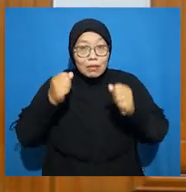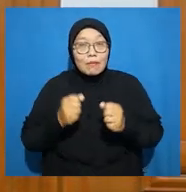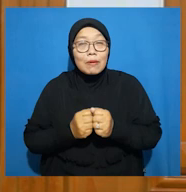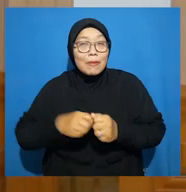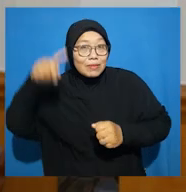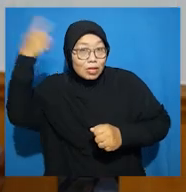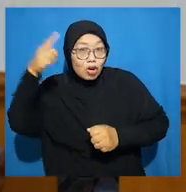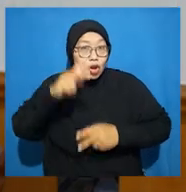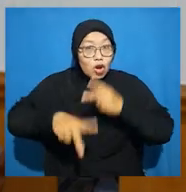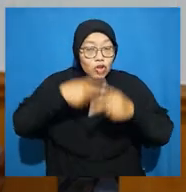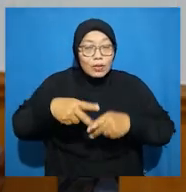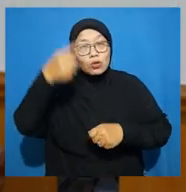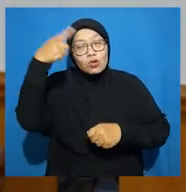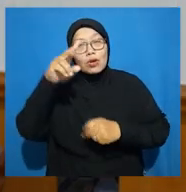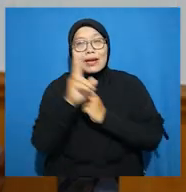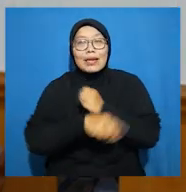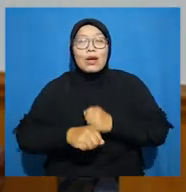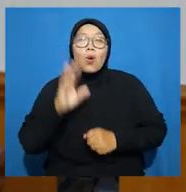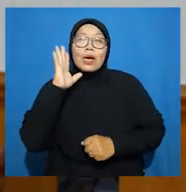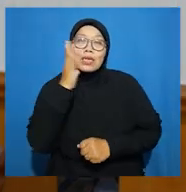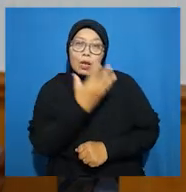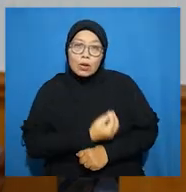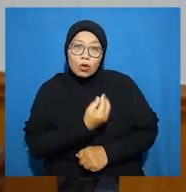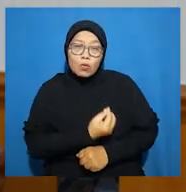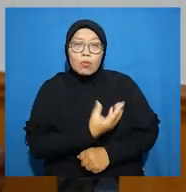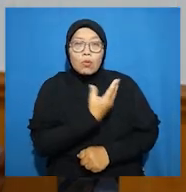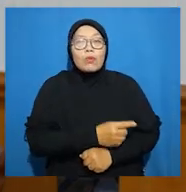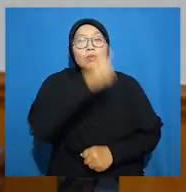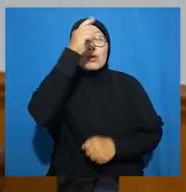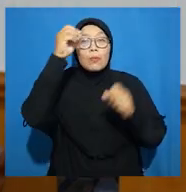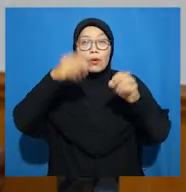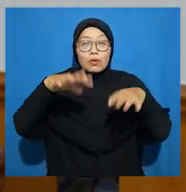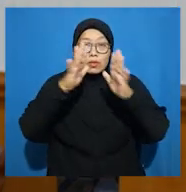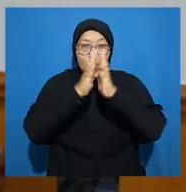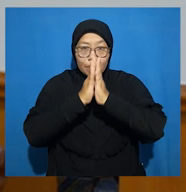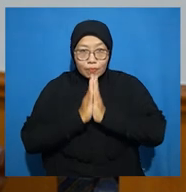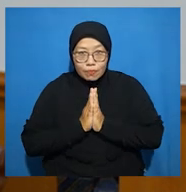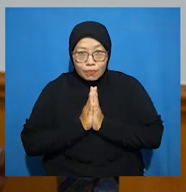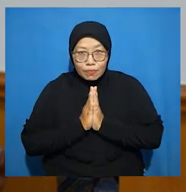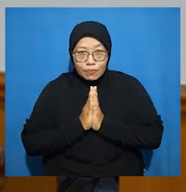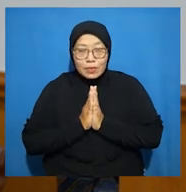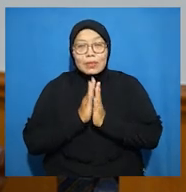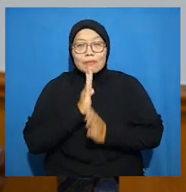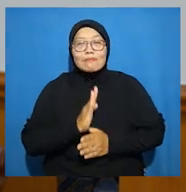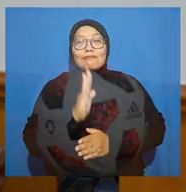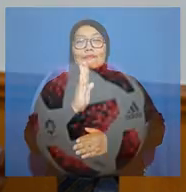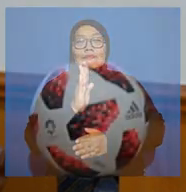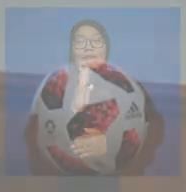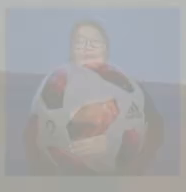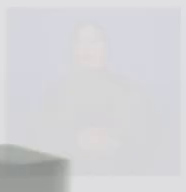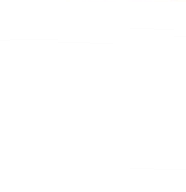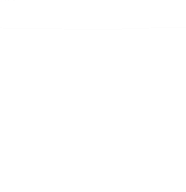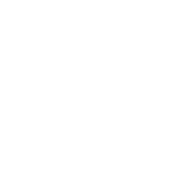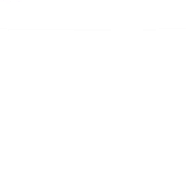untuk negeri. Wassalamualaikum warahmatullahi wabarakatuh. Om Santi Santi Om, Namo Buddhaya, Salam Kebajikan.